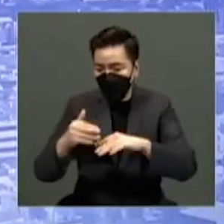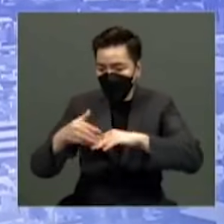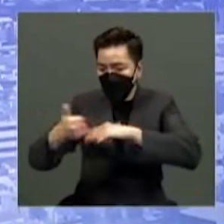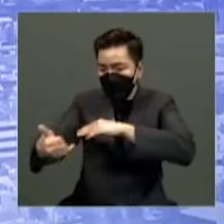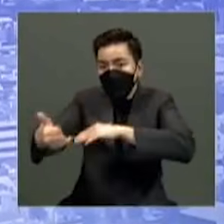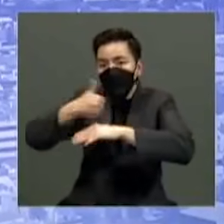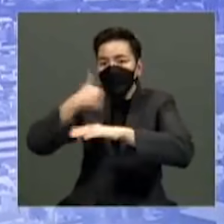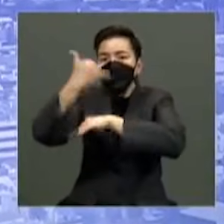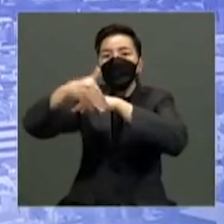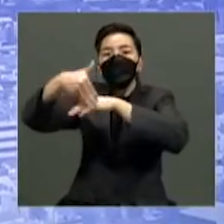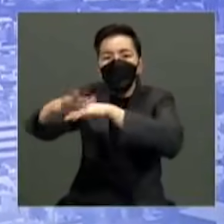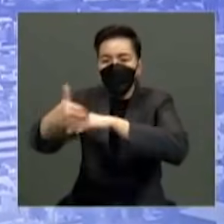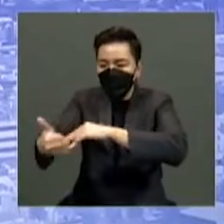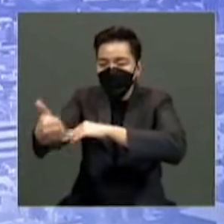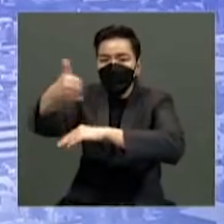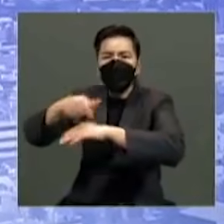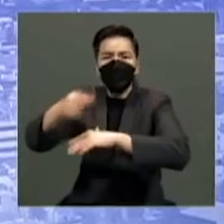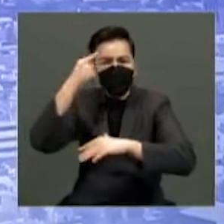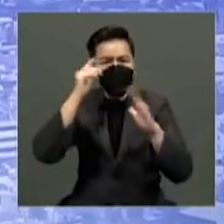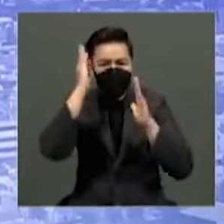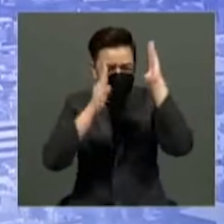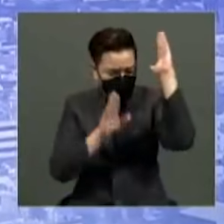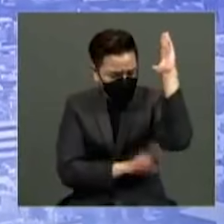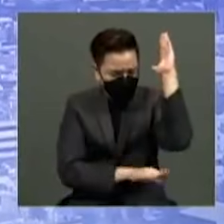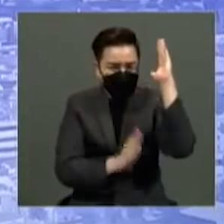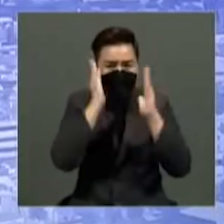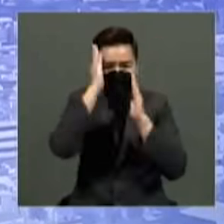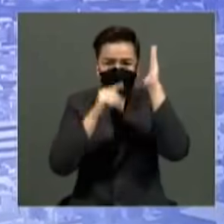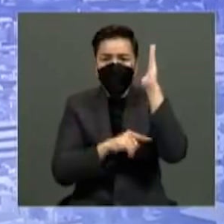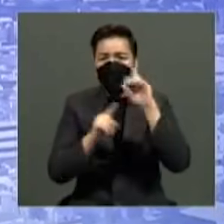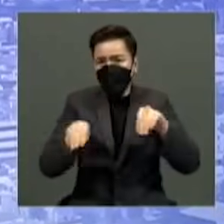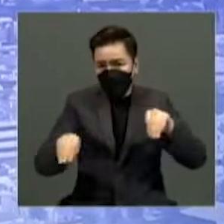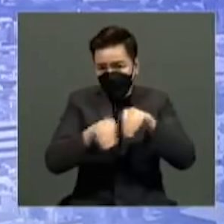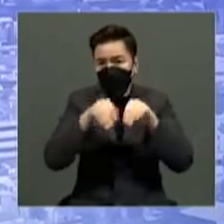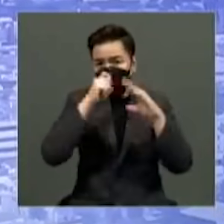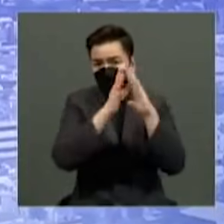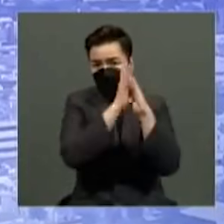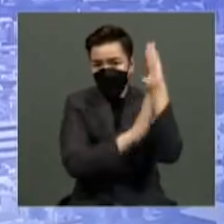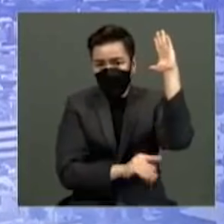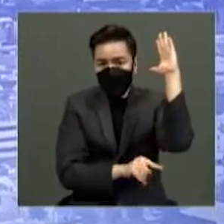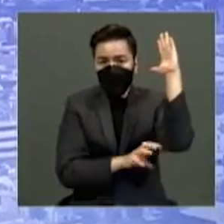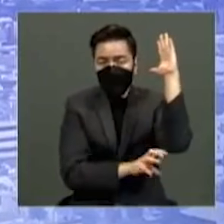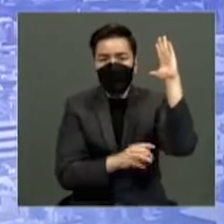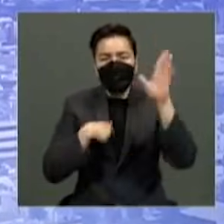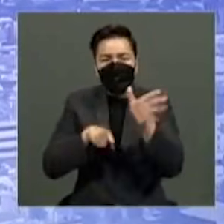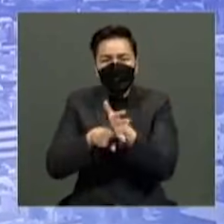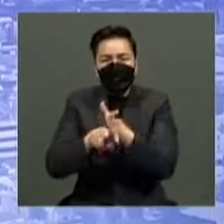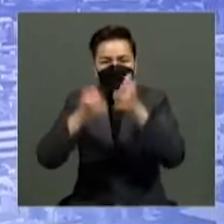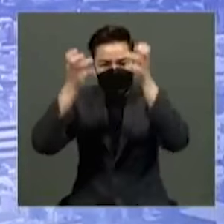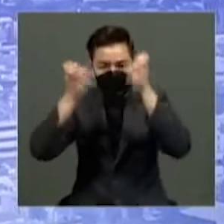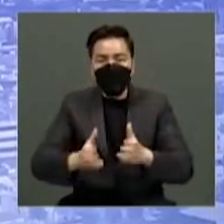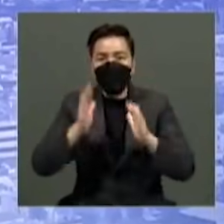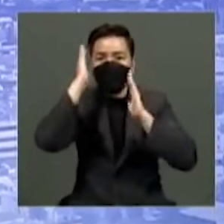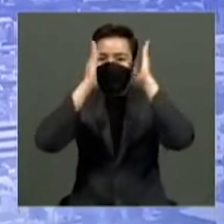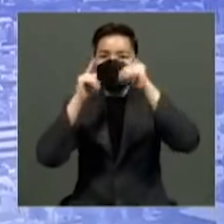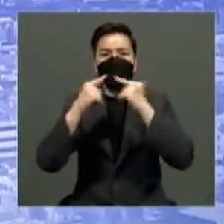ายแดนดังที่เราทราบนะครับว่าประเทศมาเลเซียเป็นประเทศที่เป็นเพื่อนบ้านเราและขณะนี้มีสถานการณ์การติดเชื้อที่ค่อนข้างรุน